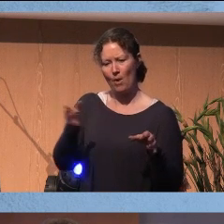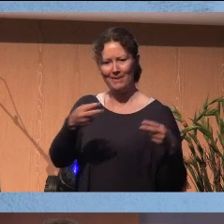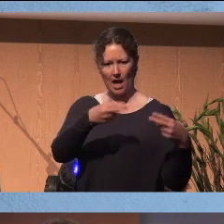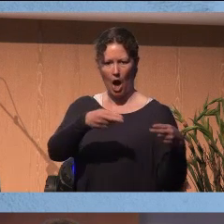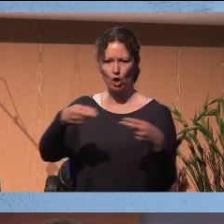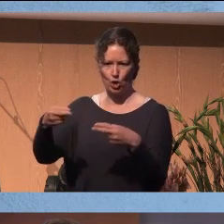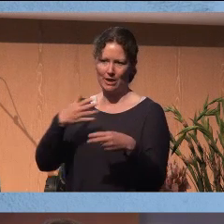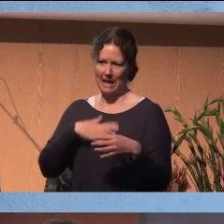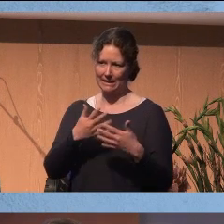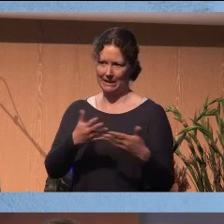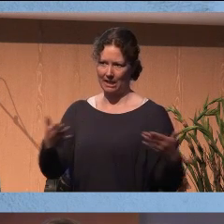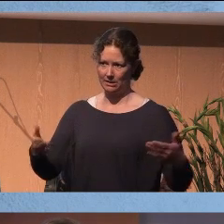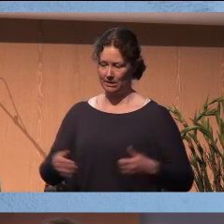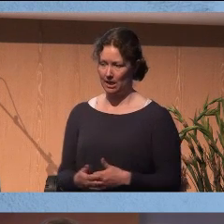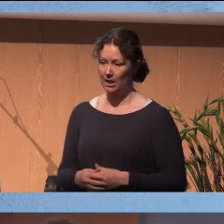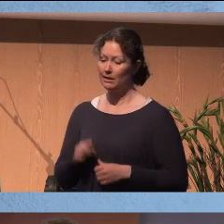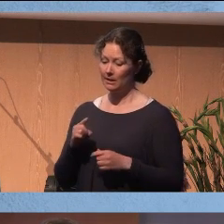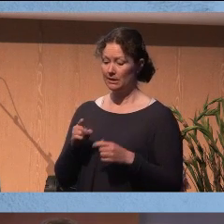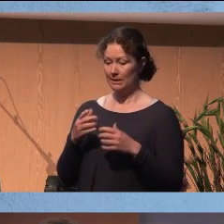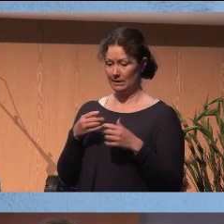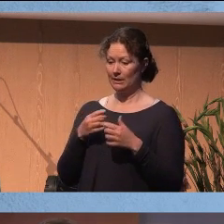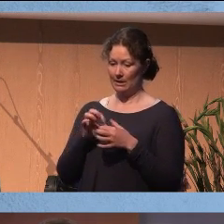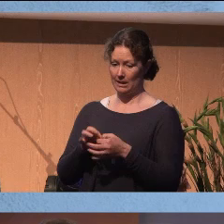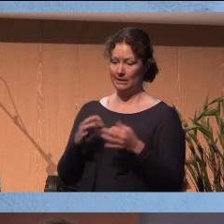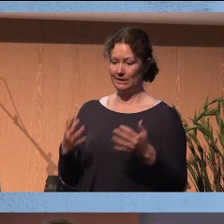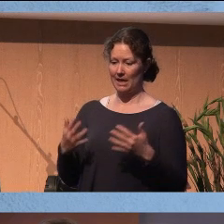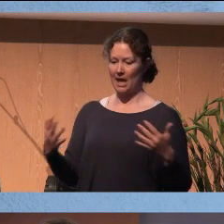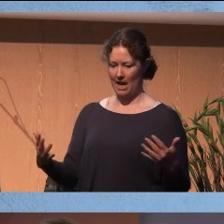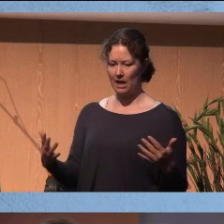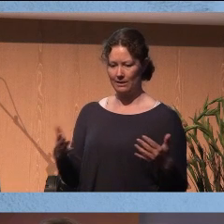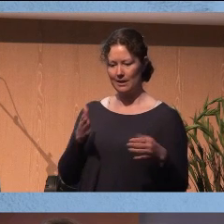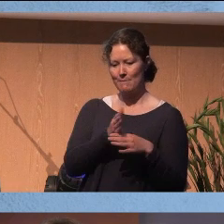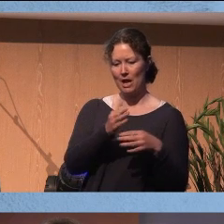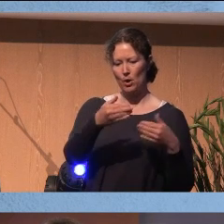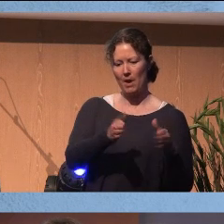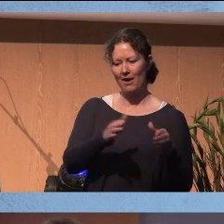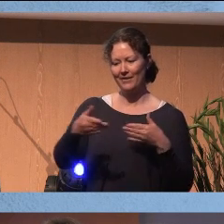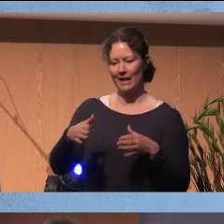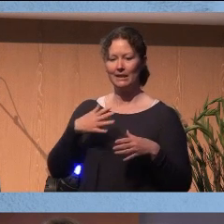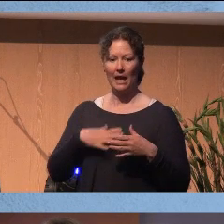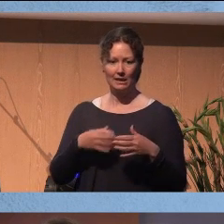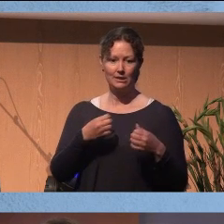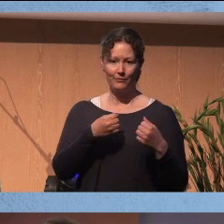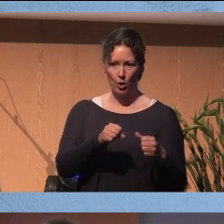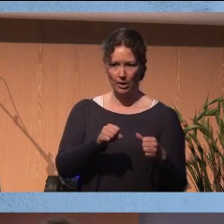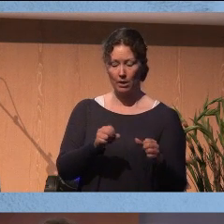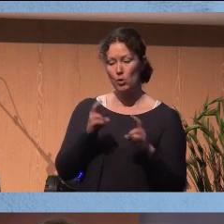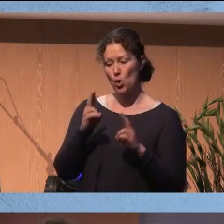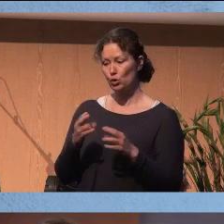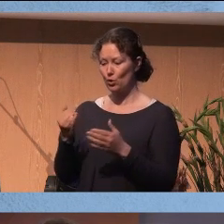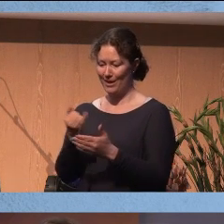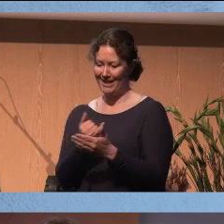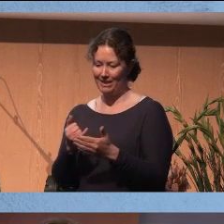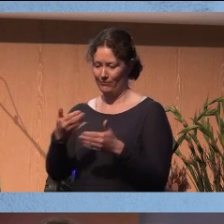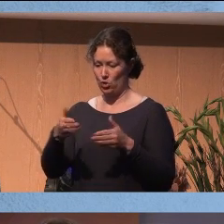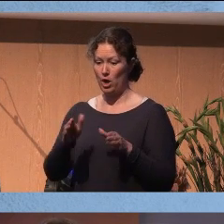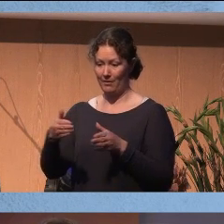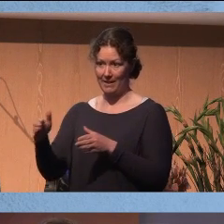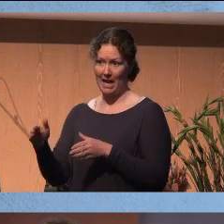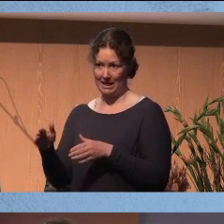helsetjenesten. Det gjelder generelt både mellom avdelinger I helseforetakene, for så vidt også innenfor